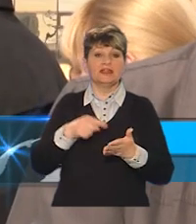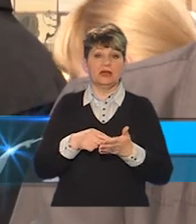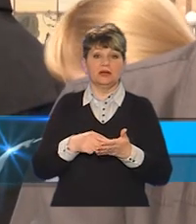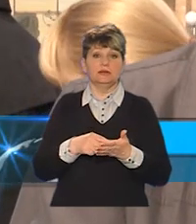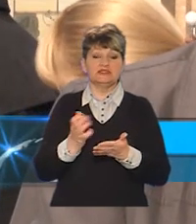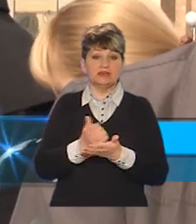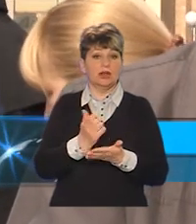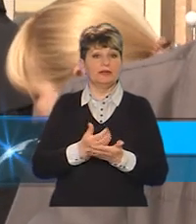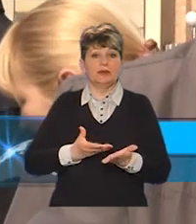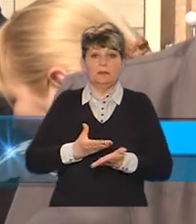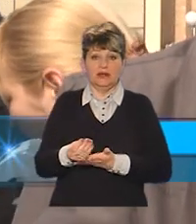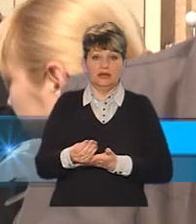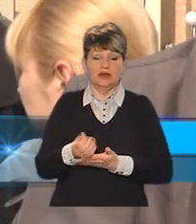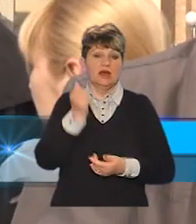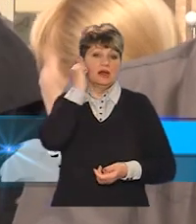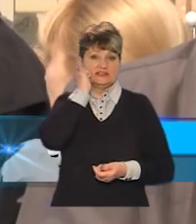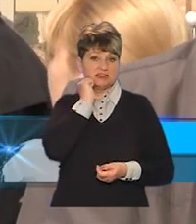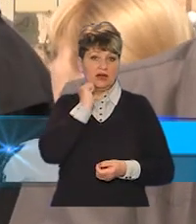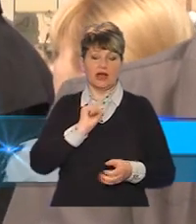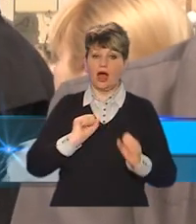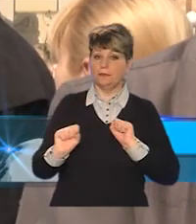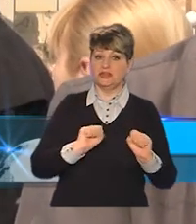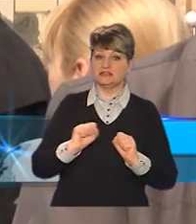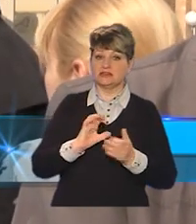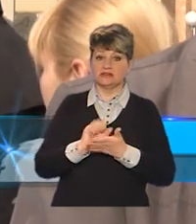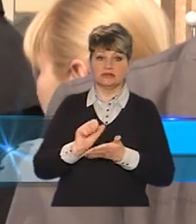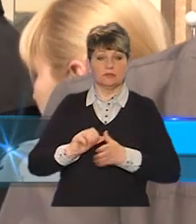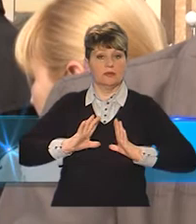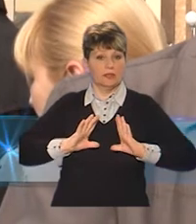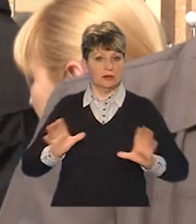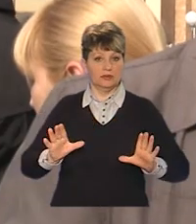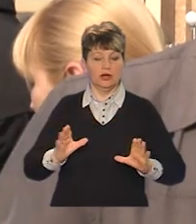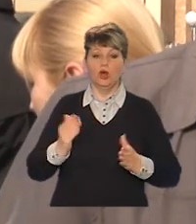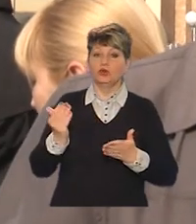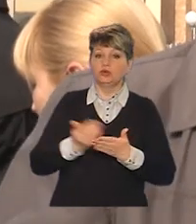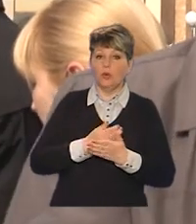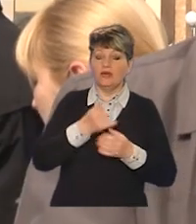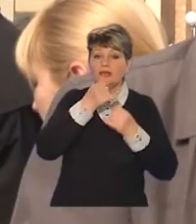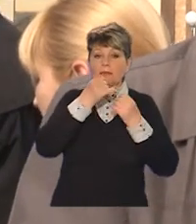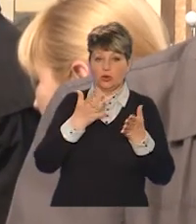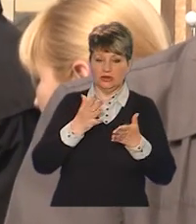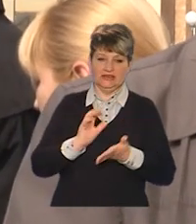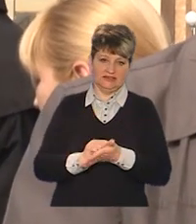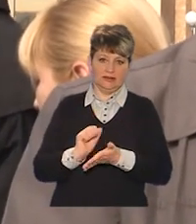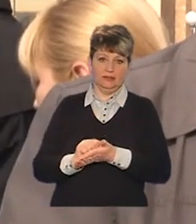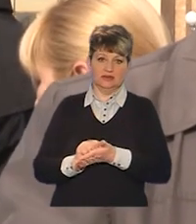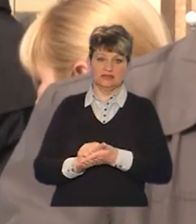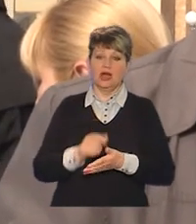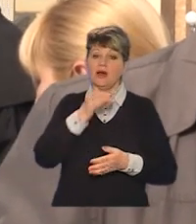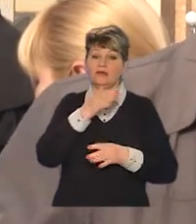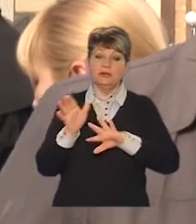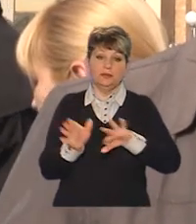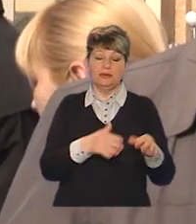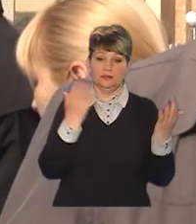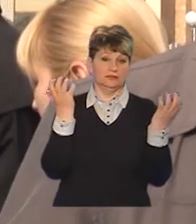питаннями заробітної плати. Стара адміністрація не займалася, нова адміністрація не могла займатися. А